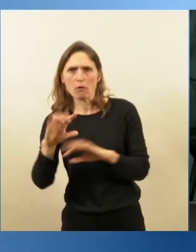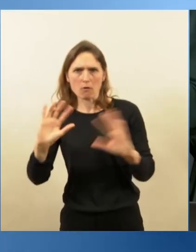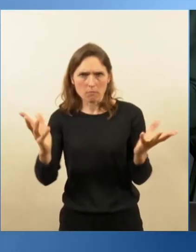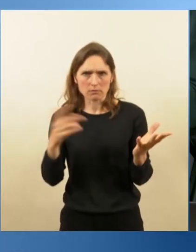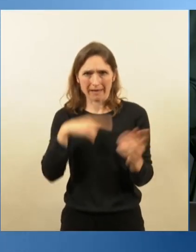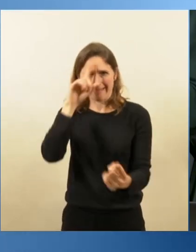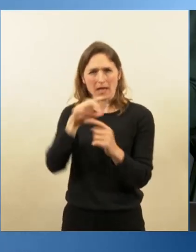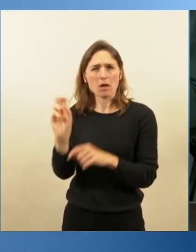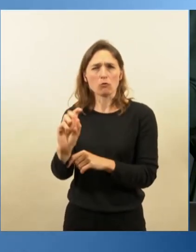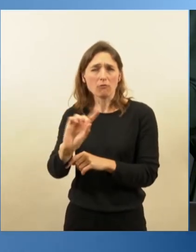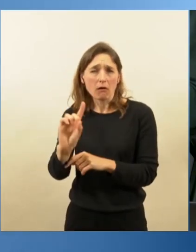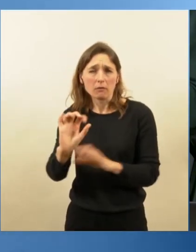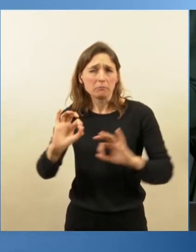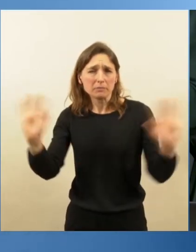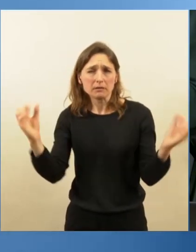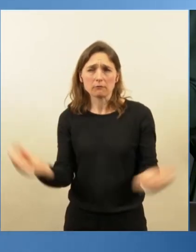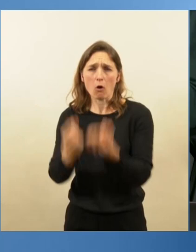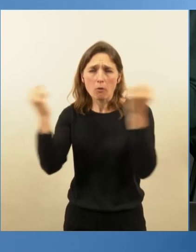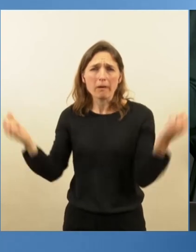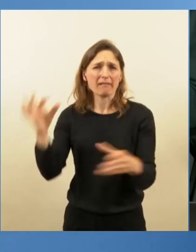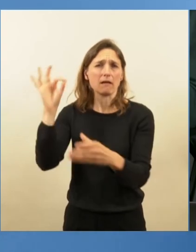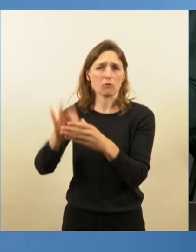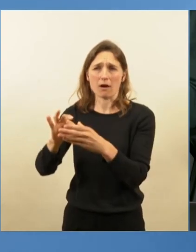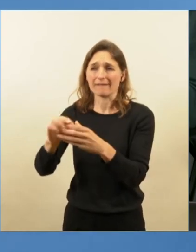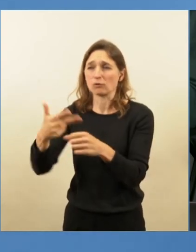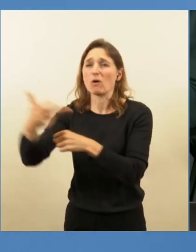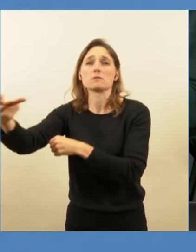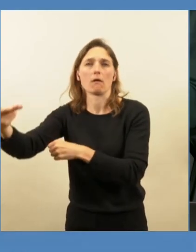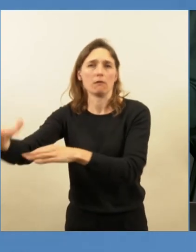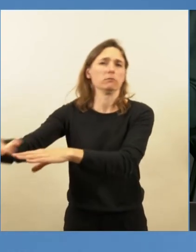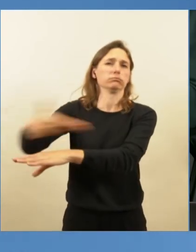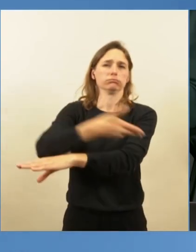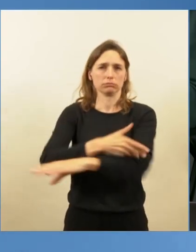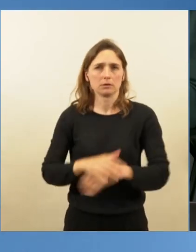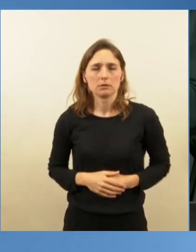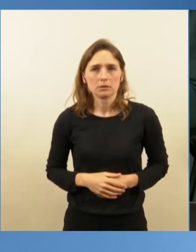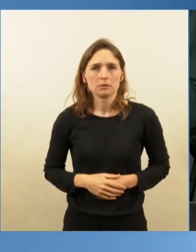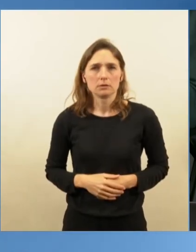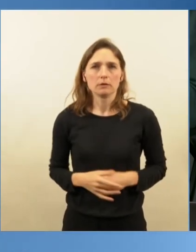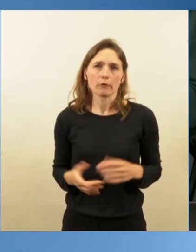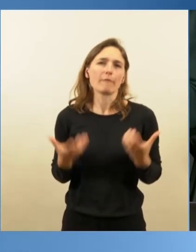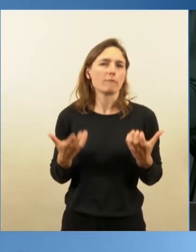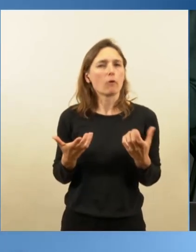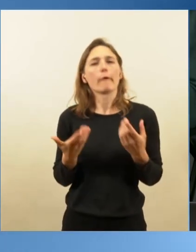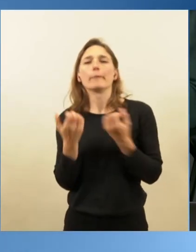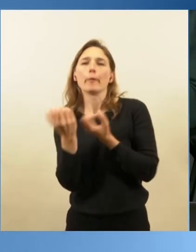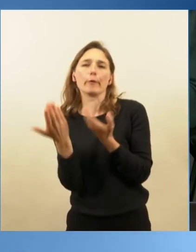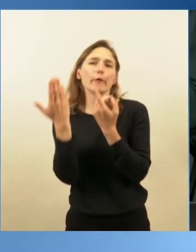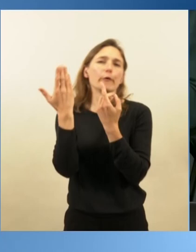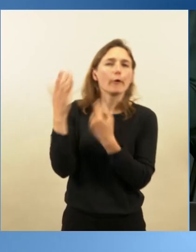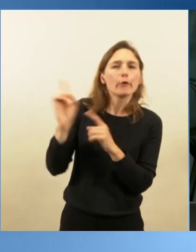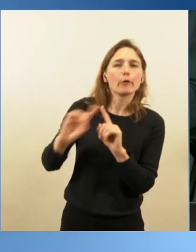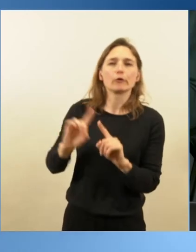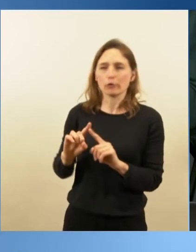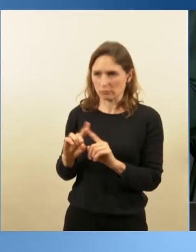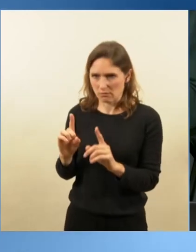c'est une question de campagne électorale trois ans avant pour se différencier et pour se préparer autre chose et vaincre ses adversaires pour